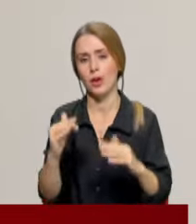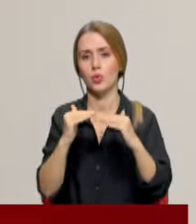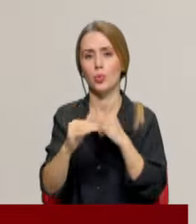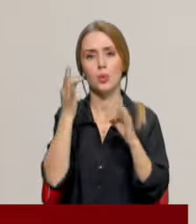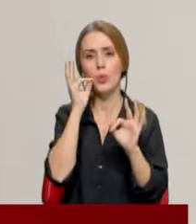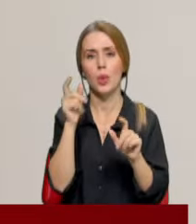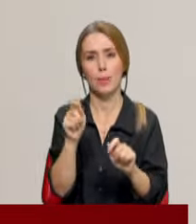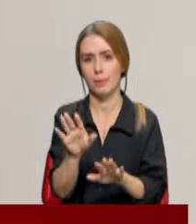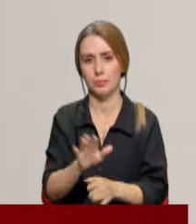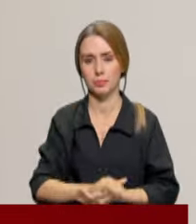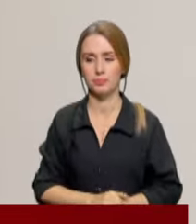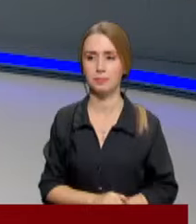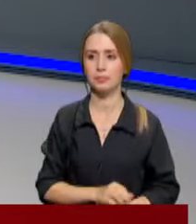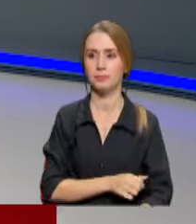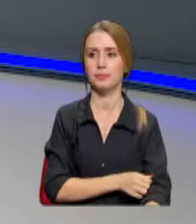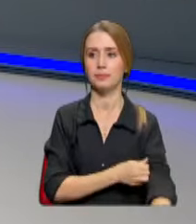önüne dayatmayın.